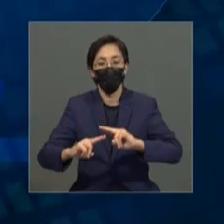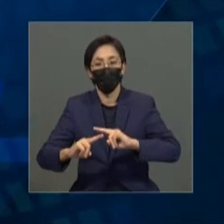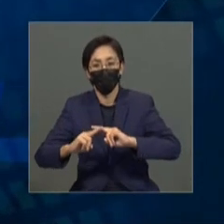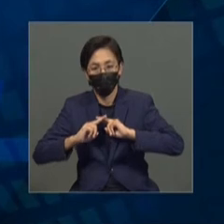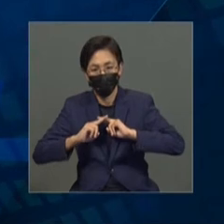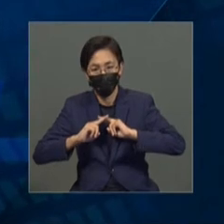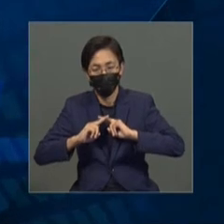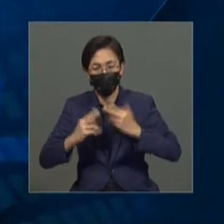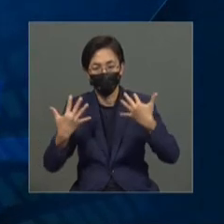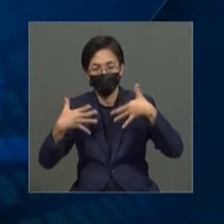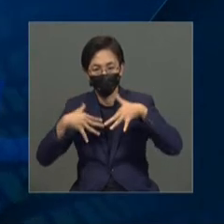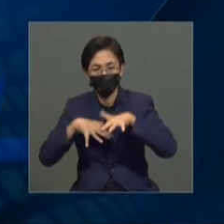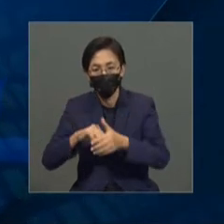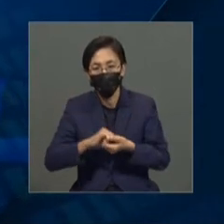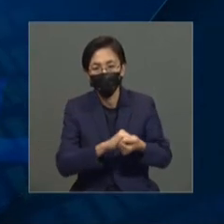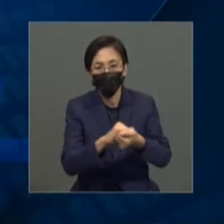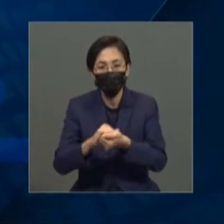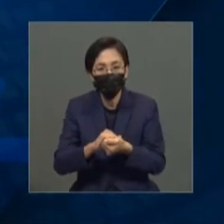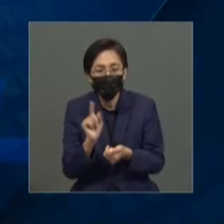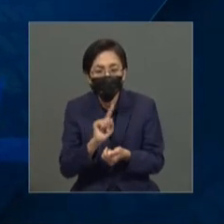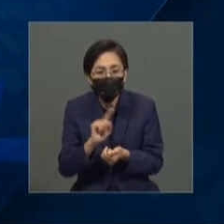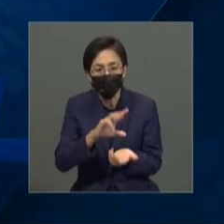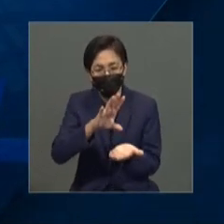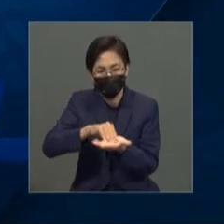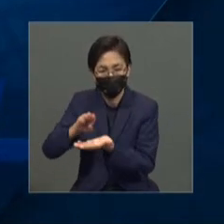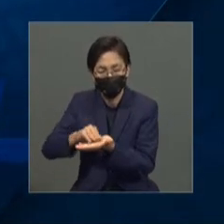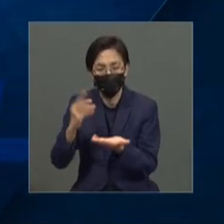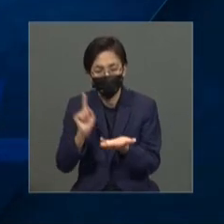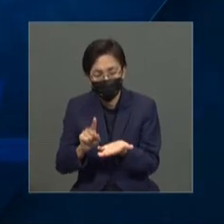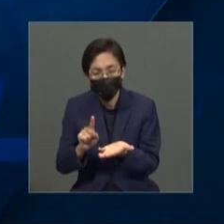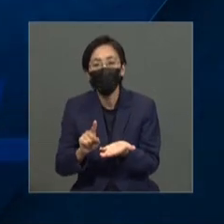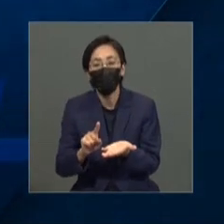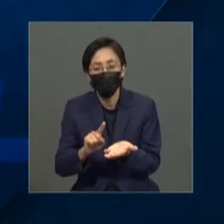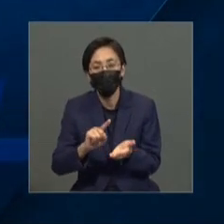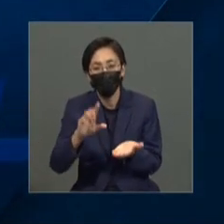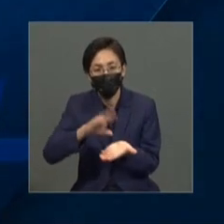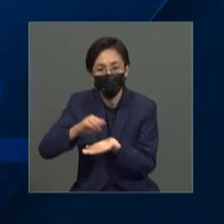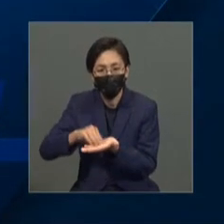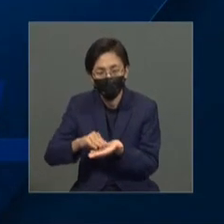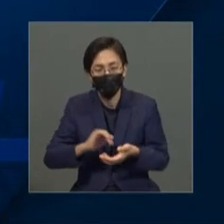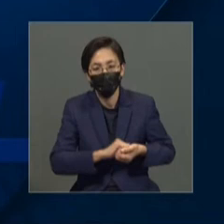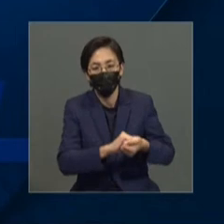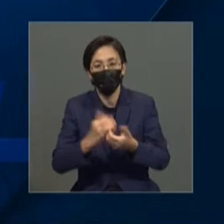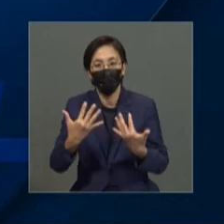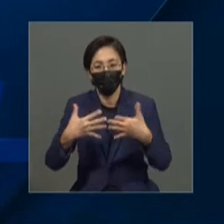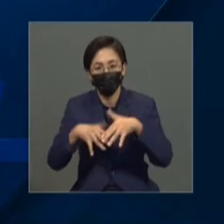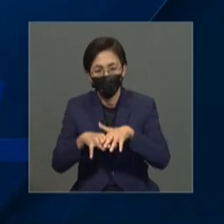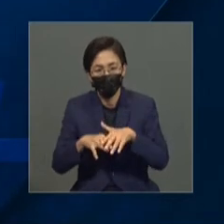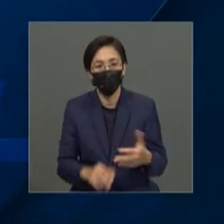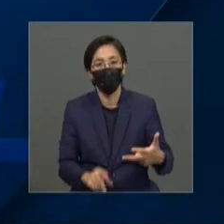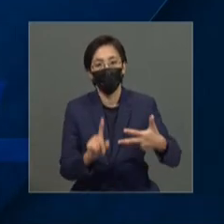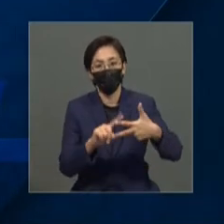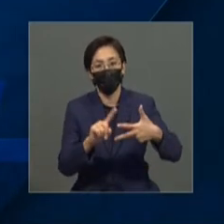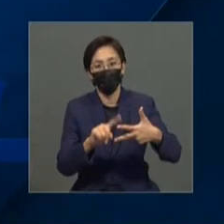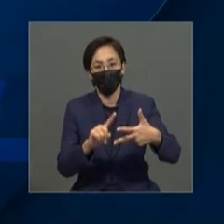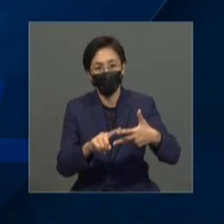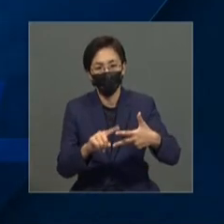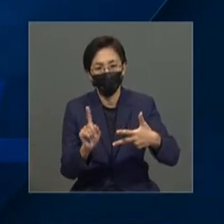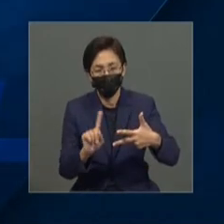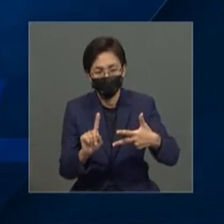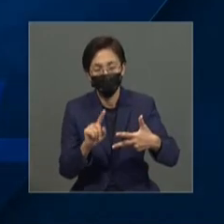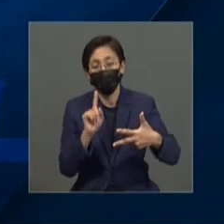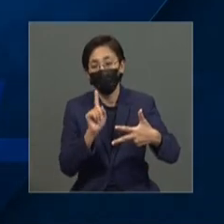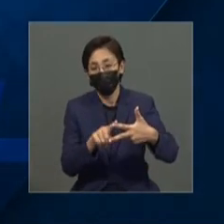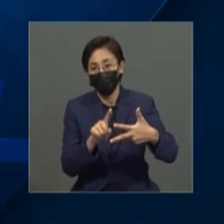คะบูรณาการในเรื่องข้อมูลค่ะ2นะคะก็คือการเร่งรัดการดำเนินการ active